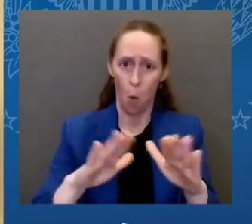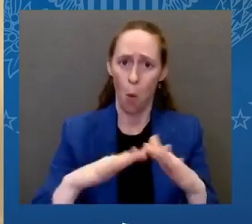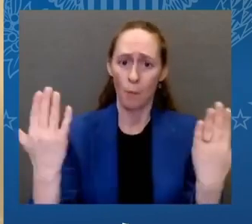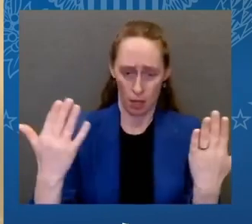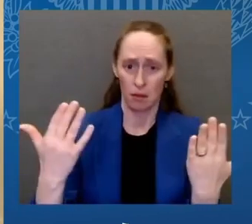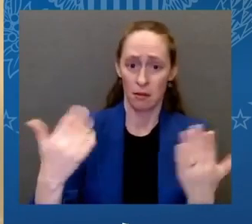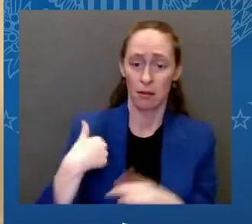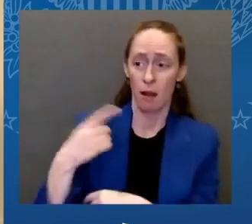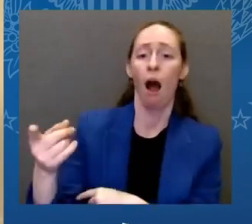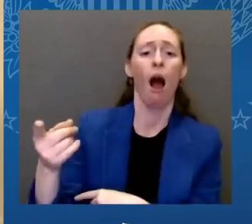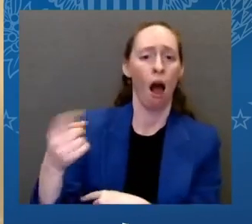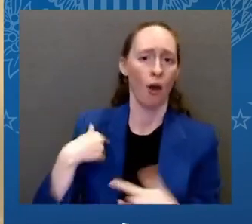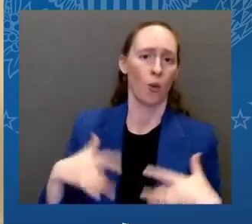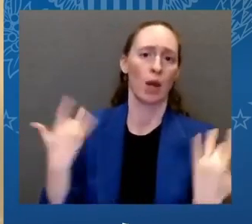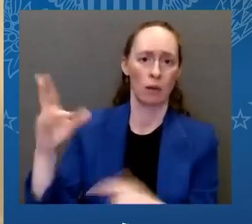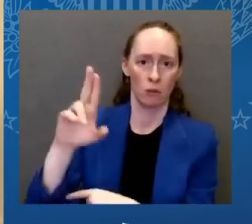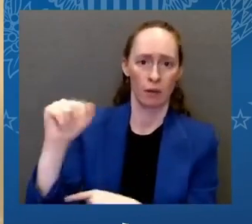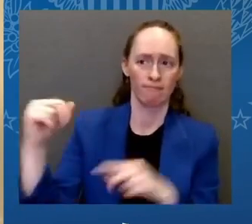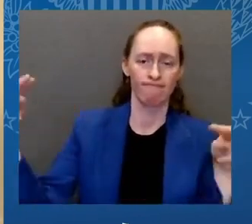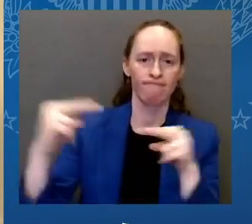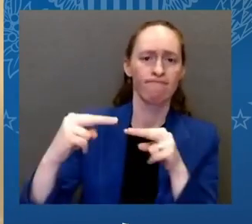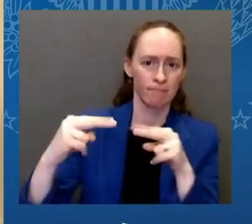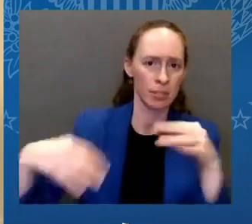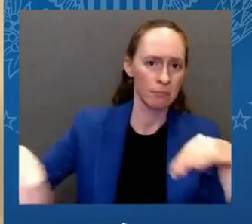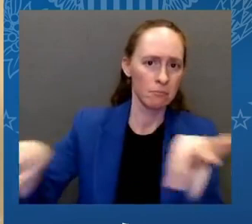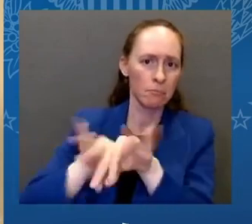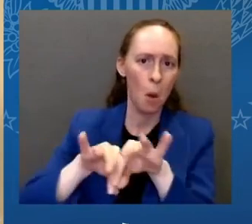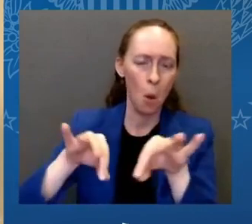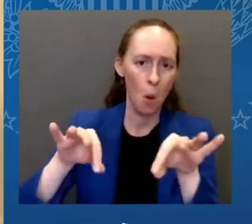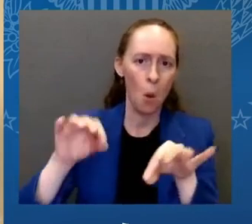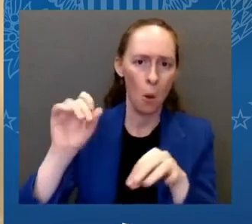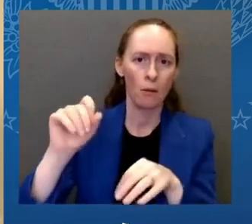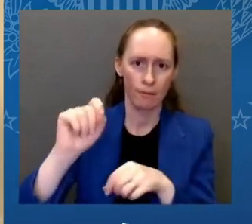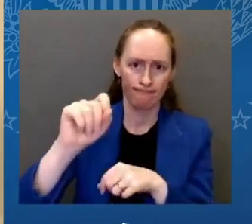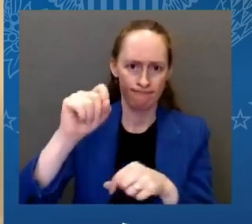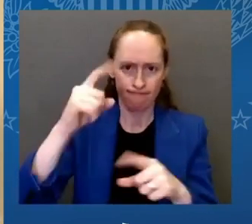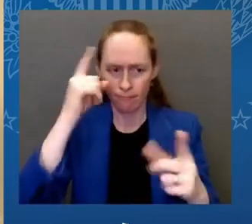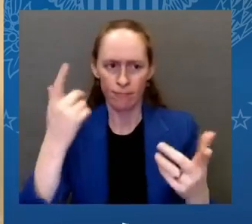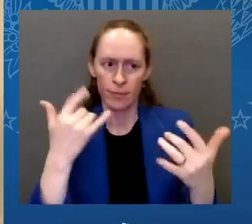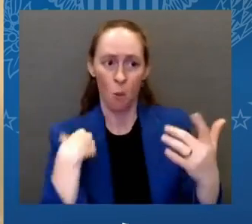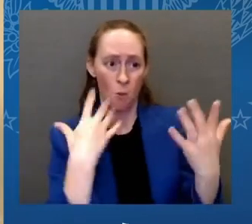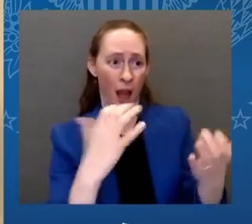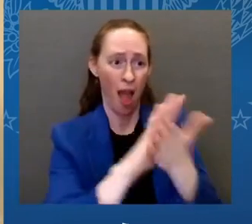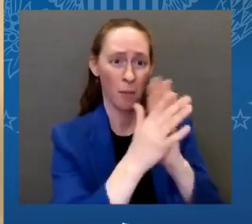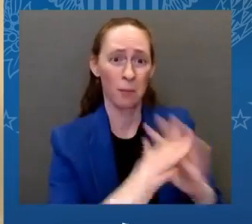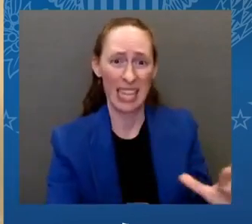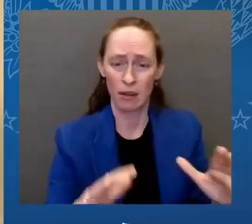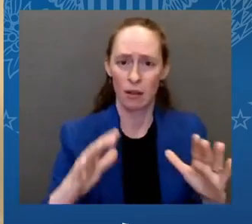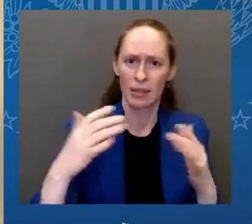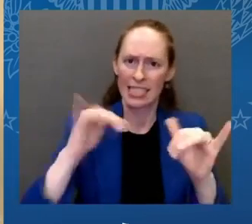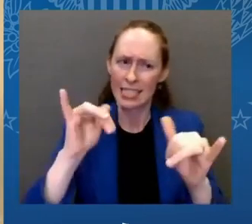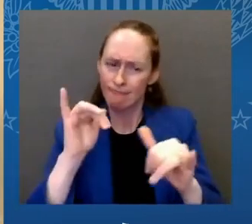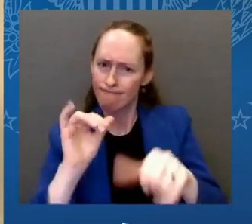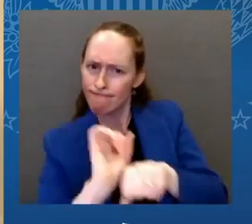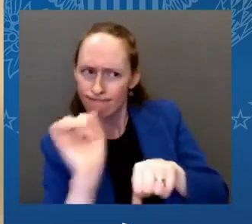відновити територіальну цілісність України і міжнародний порядок. І останнє. Маємо чітке розуміння,